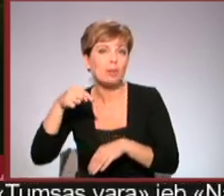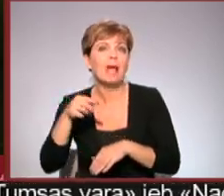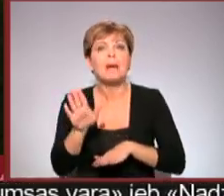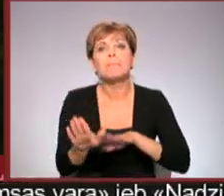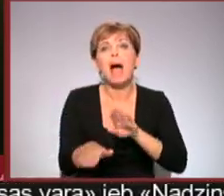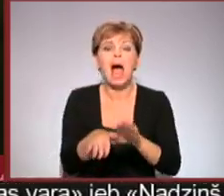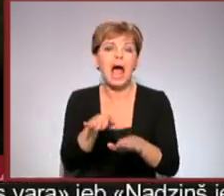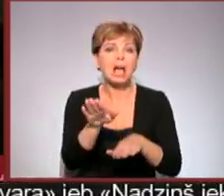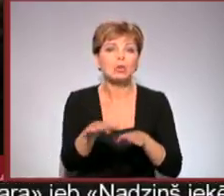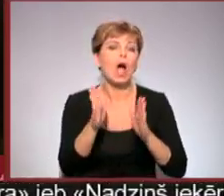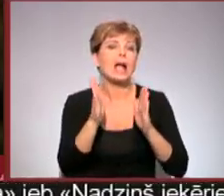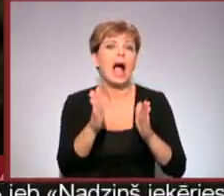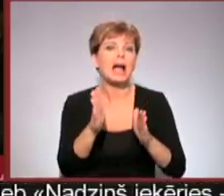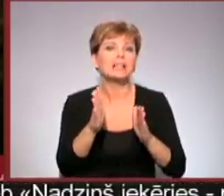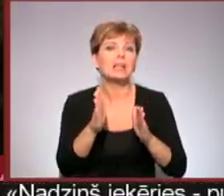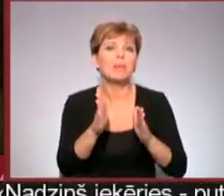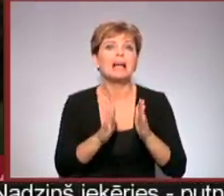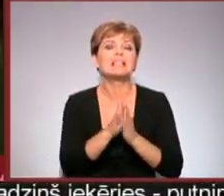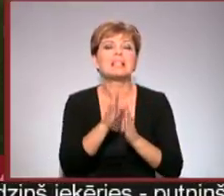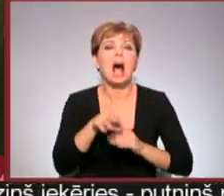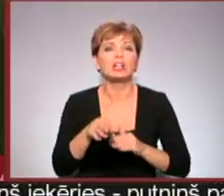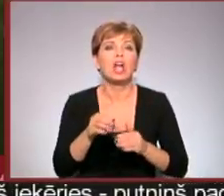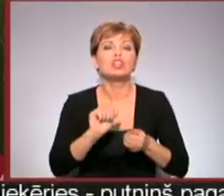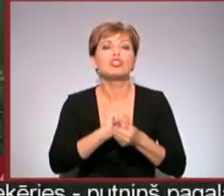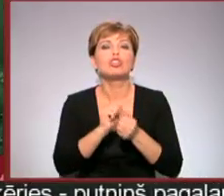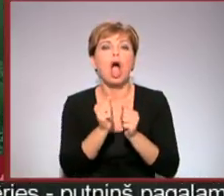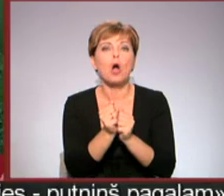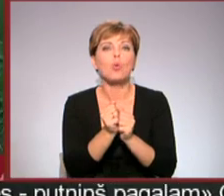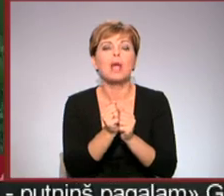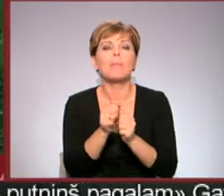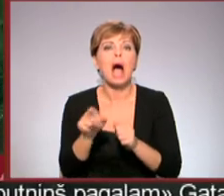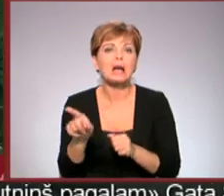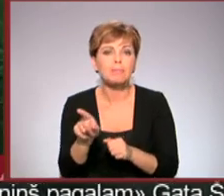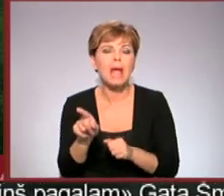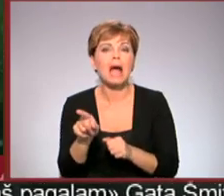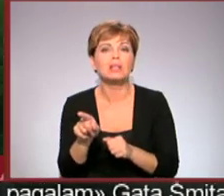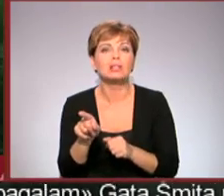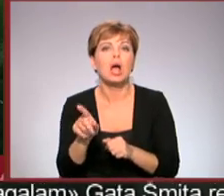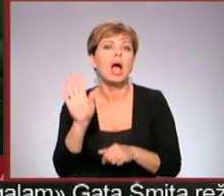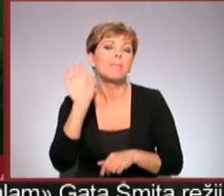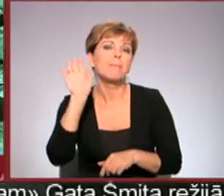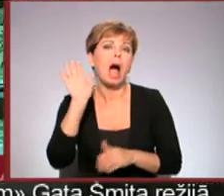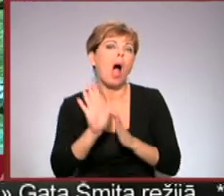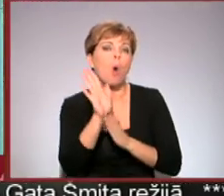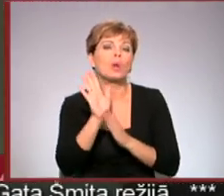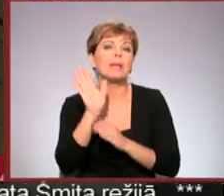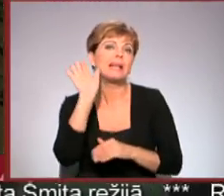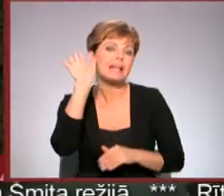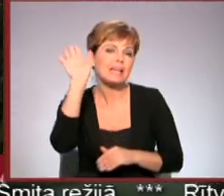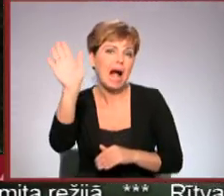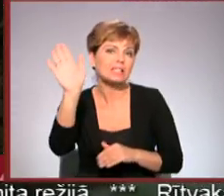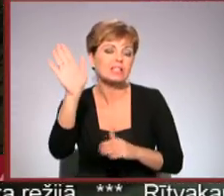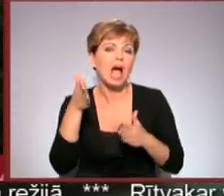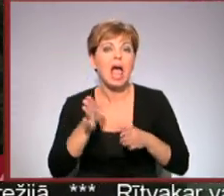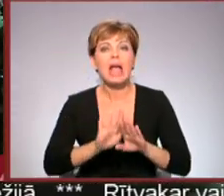pēdām, staigājot pa gaiteņos noklāto zālienu, čiekuriem un akmeņiem. Augi ir arī gultās un pie griestiem. Vismaz pagaidām, jo pēc